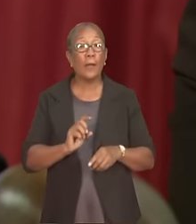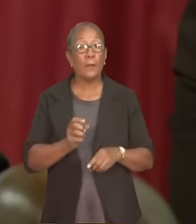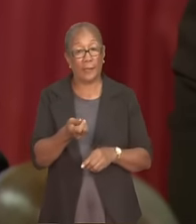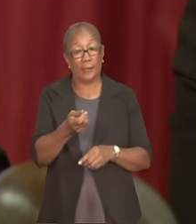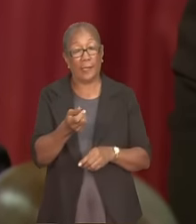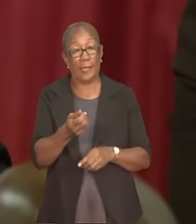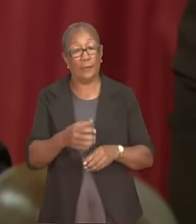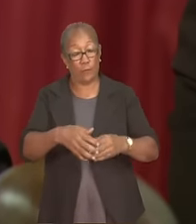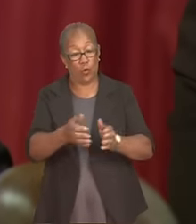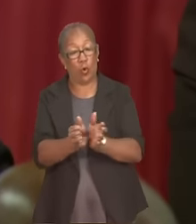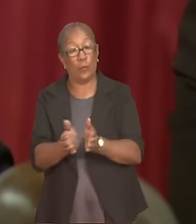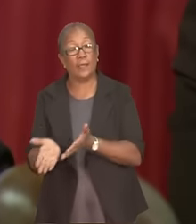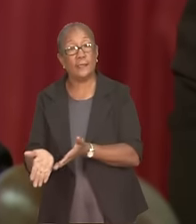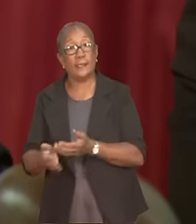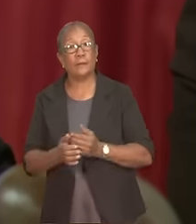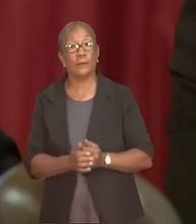die